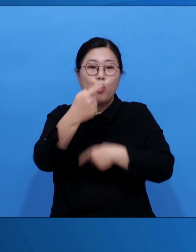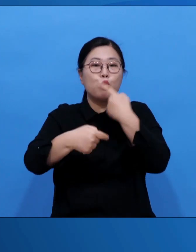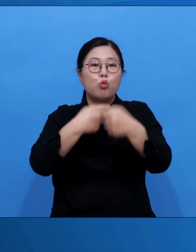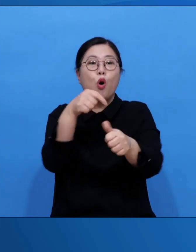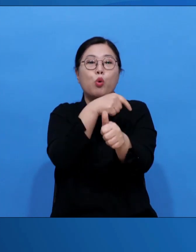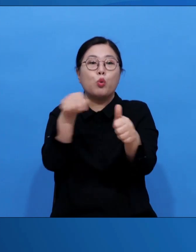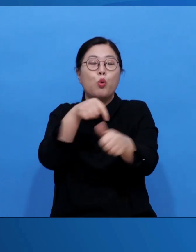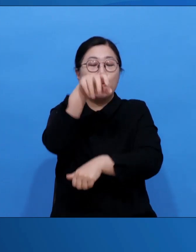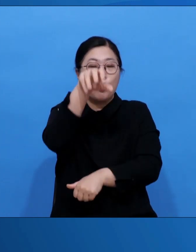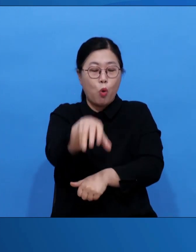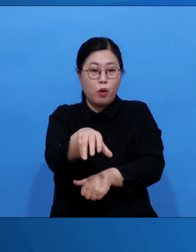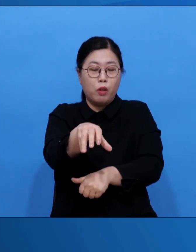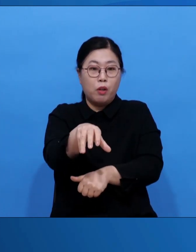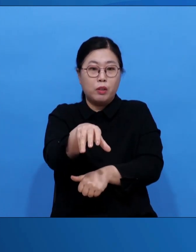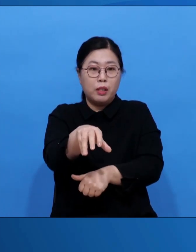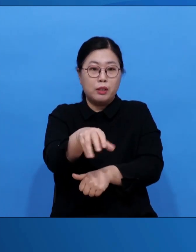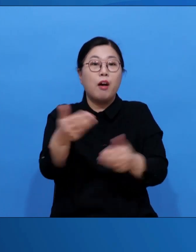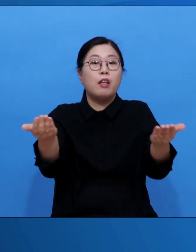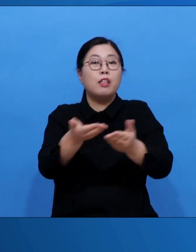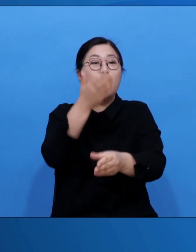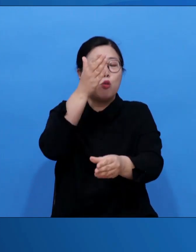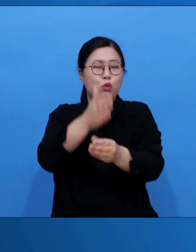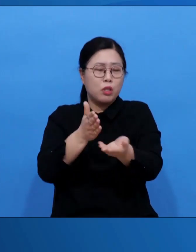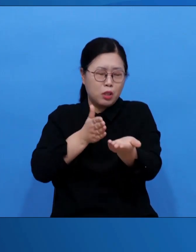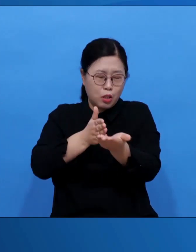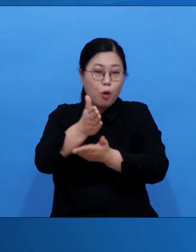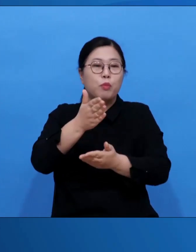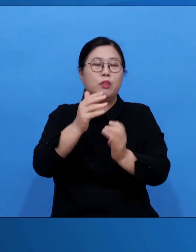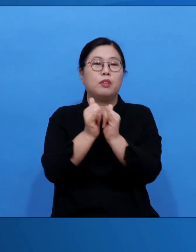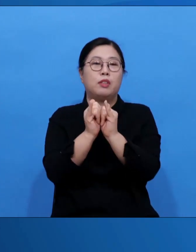등에서 근무하는 전문가입니다.